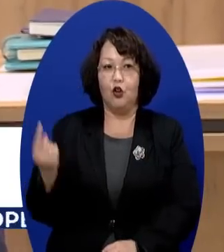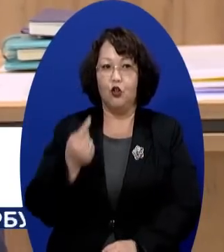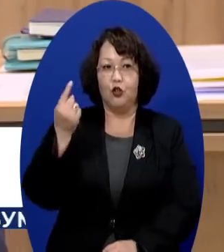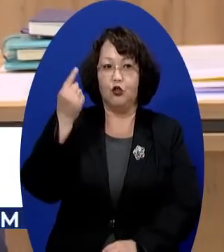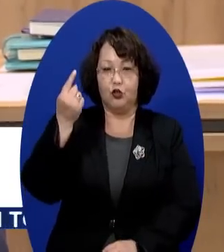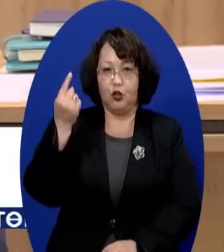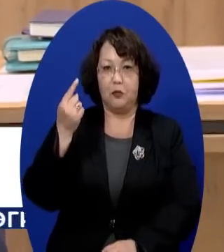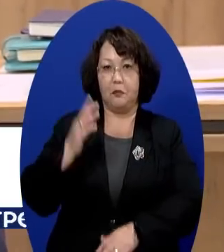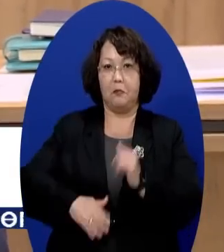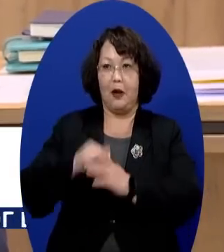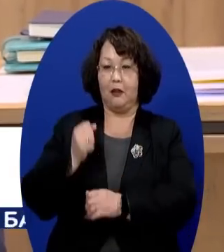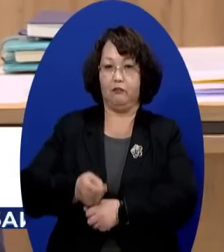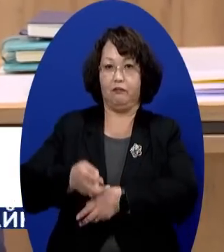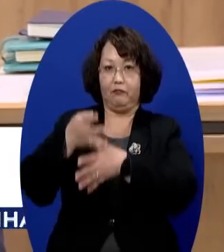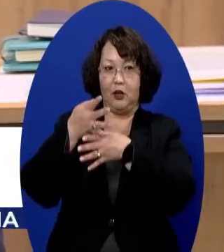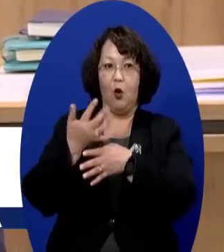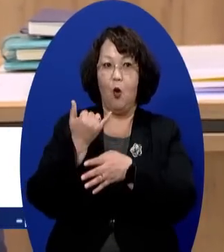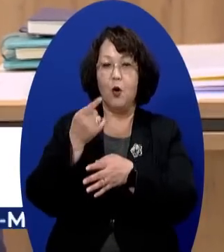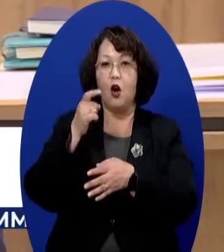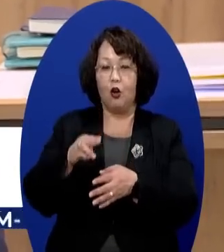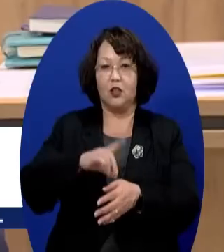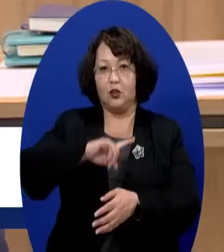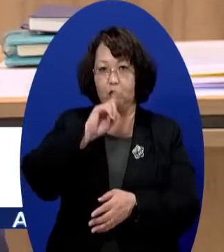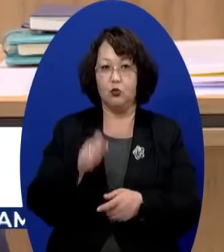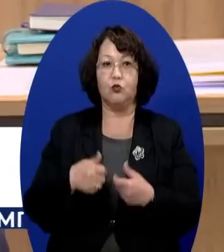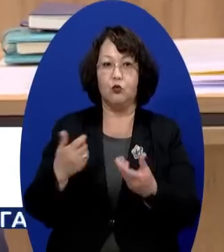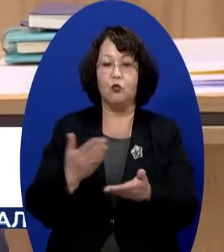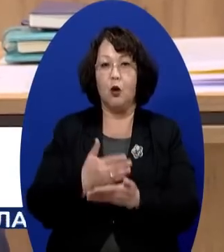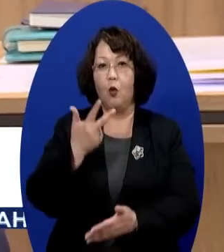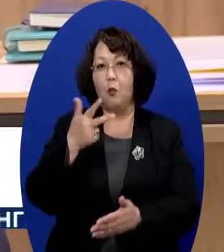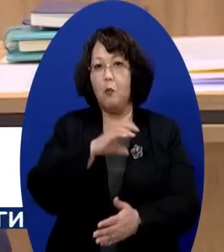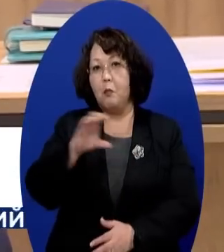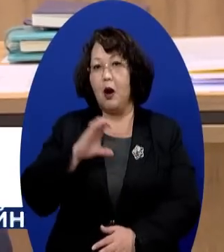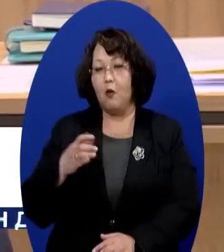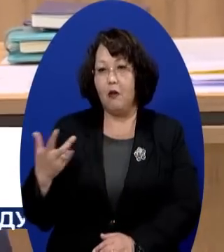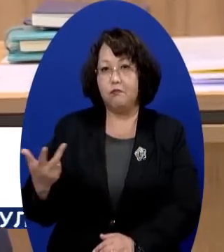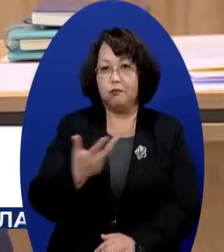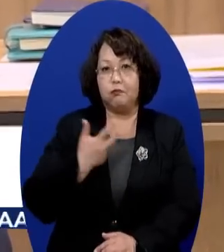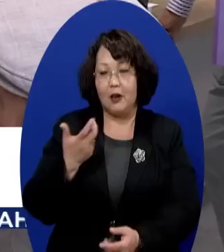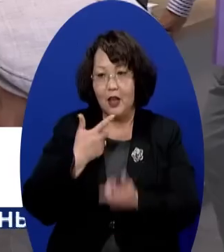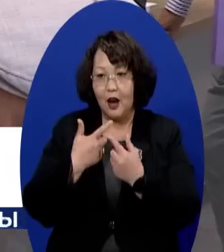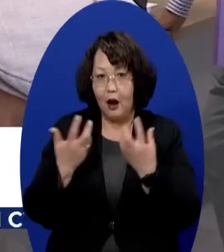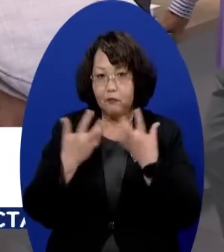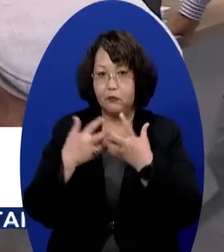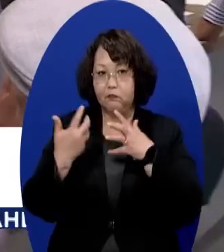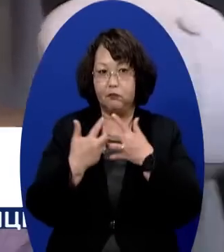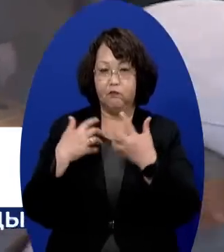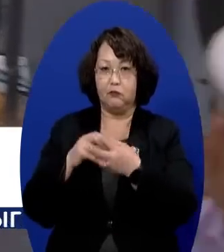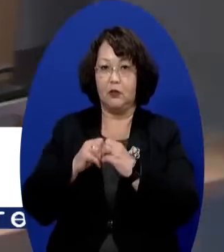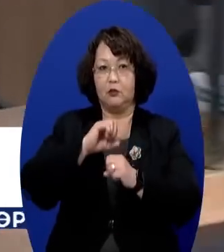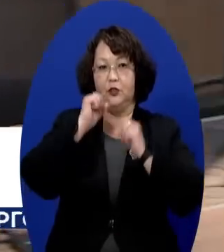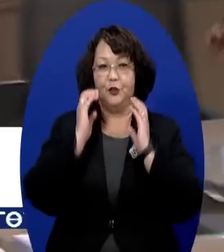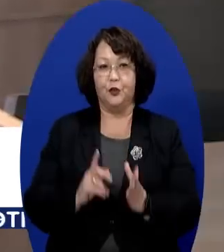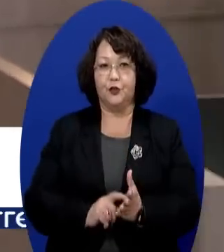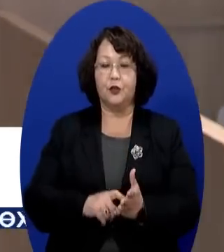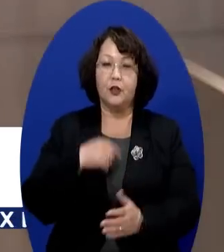барилга барих энэ зөвшөөрлөг бол нийслэлээс олгоод байгаа. Тэгээ энэ дээр бол энэ гурван байгууллага уулзч нэг тийш нь бол аялал асуудлыг шийдэх ёстой гэдэг ийм байр